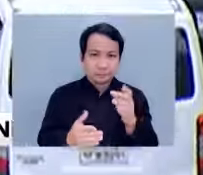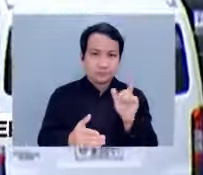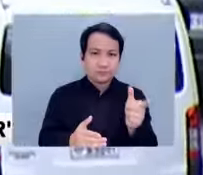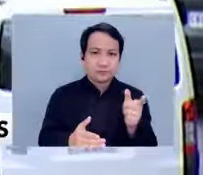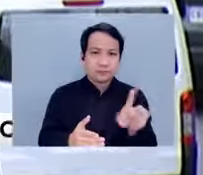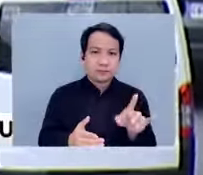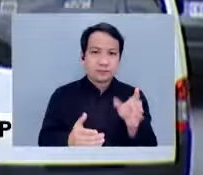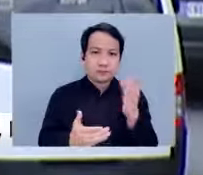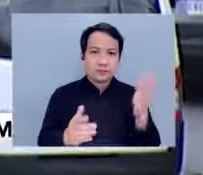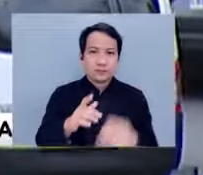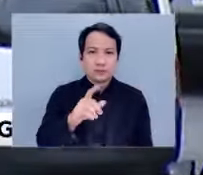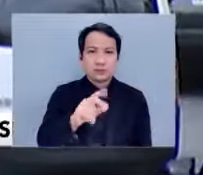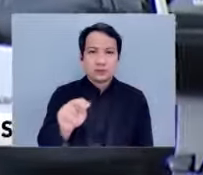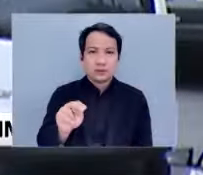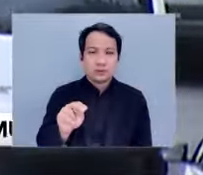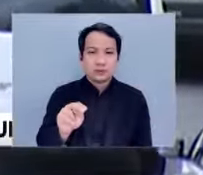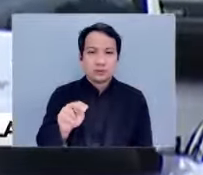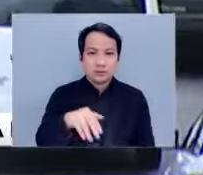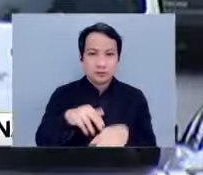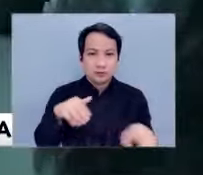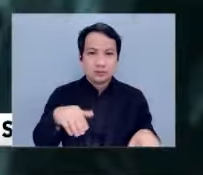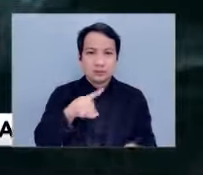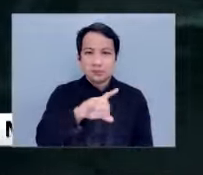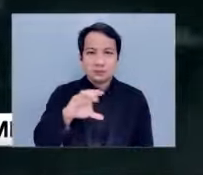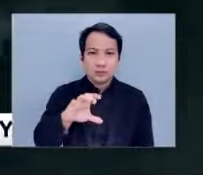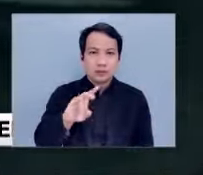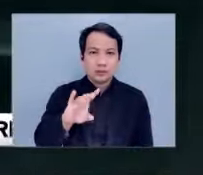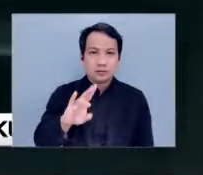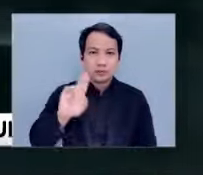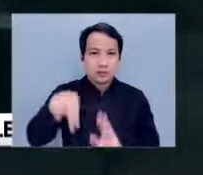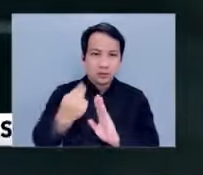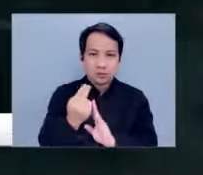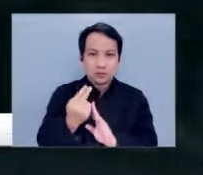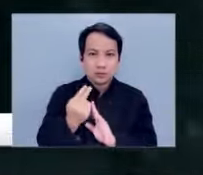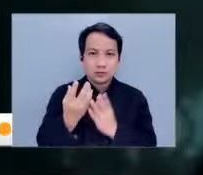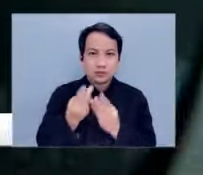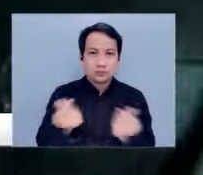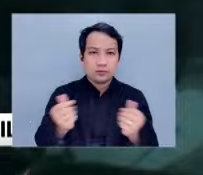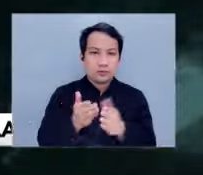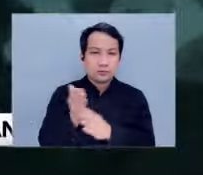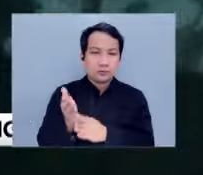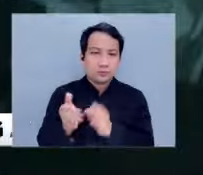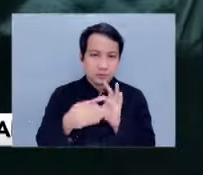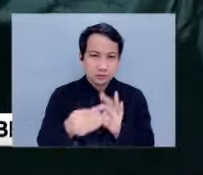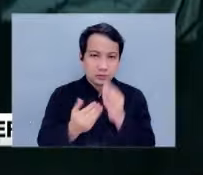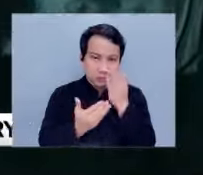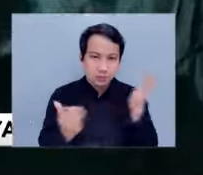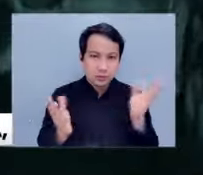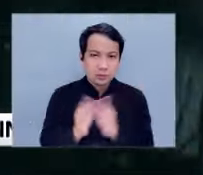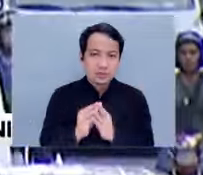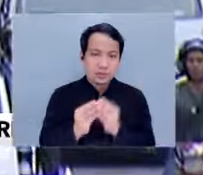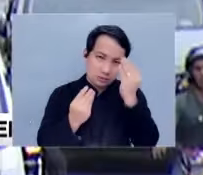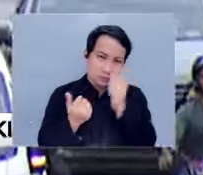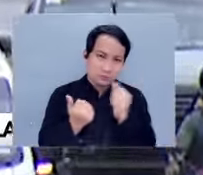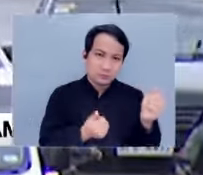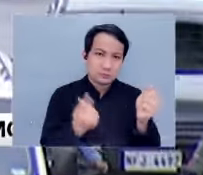TomTom Traffic, aabot sa 117 hours ang nawawala sa bawat Pinoy na sumusuog sa traffic tuwing rush hour sa